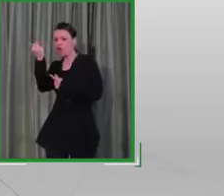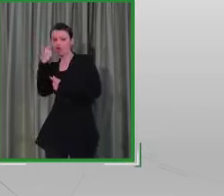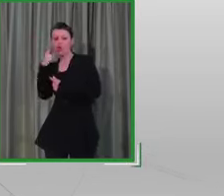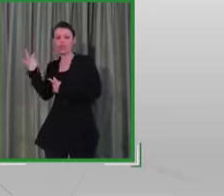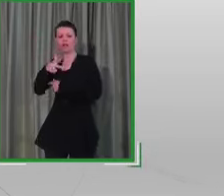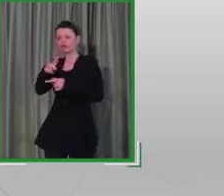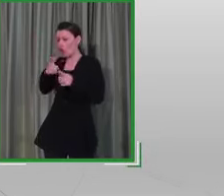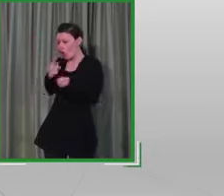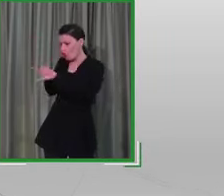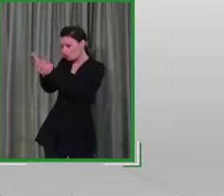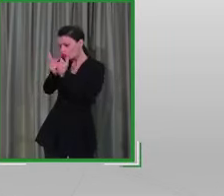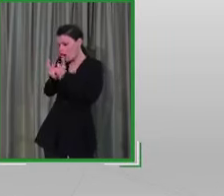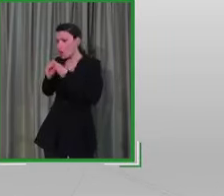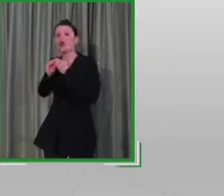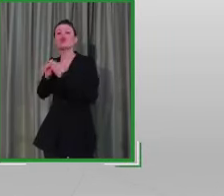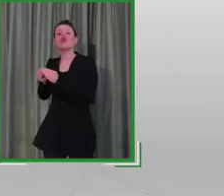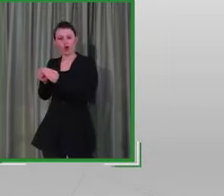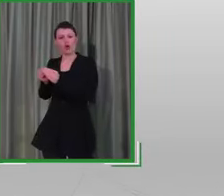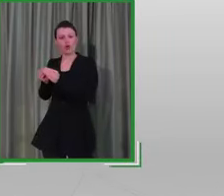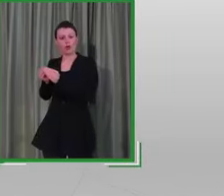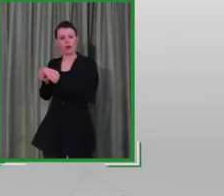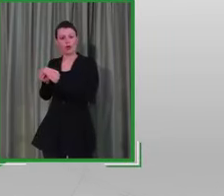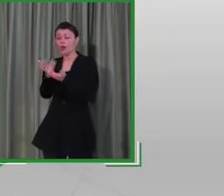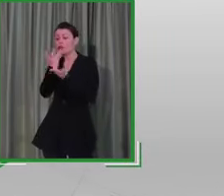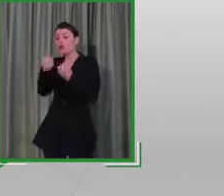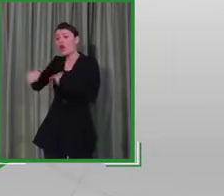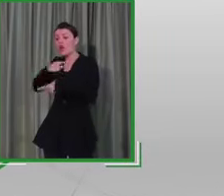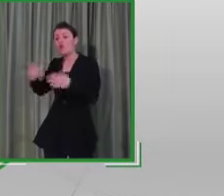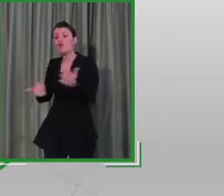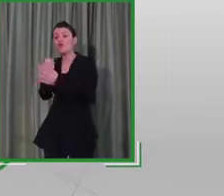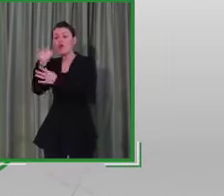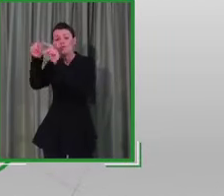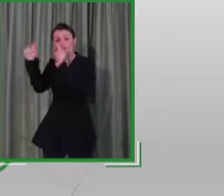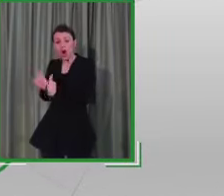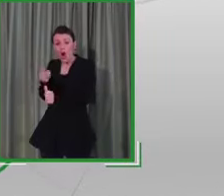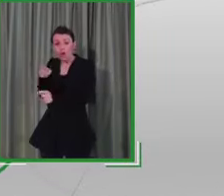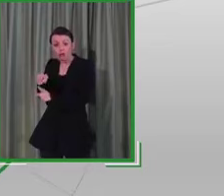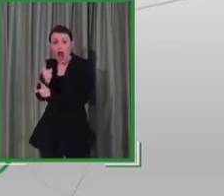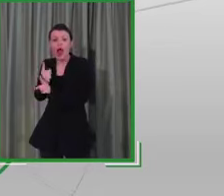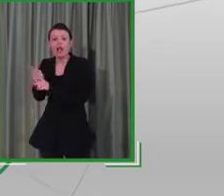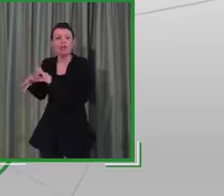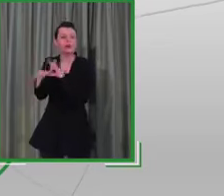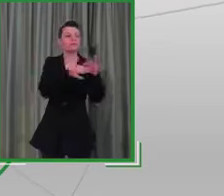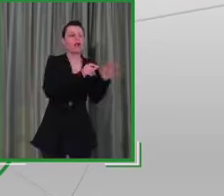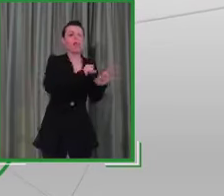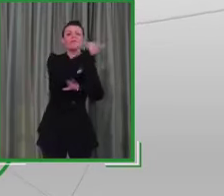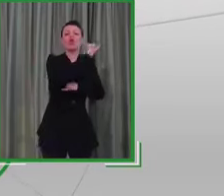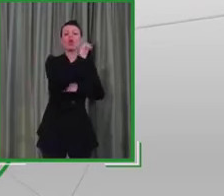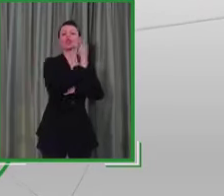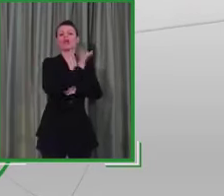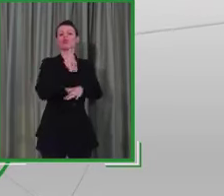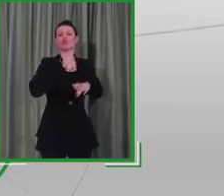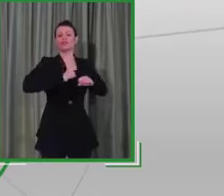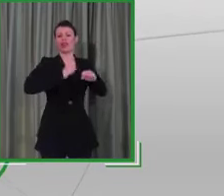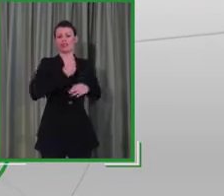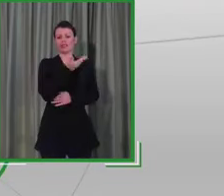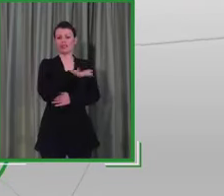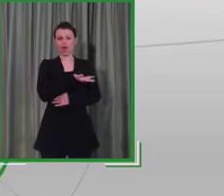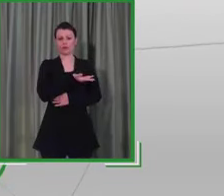dovranno essere interamente improntate a quelle che sono le priorità sanitarie è